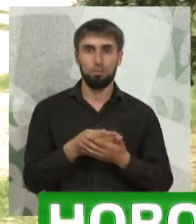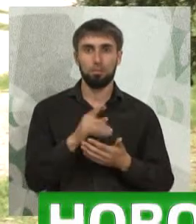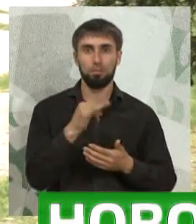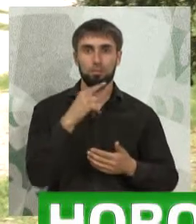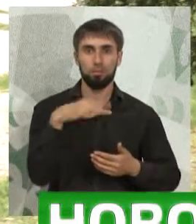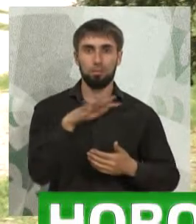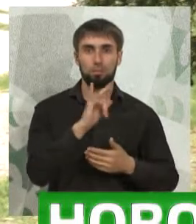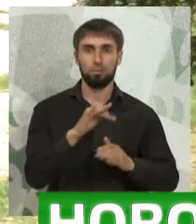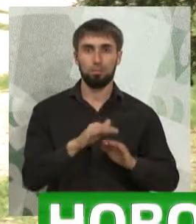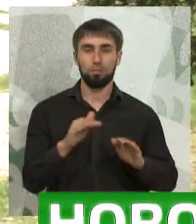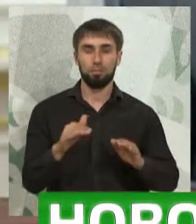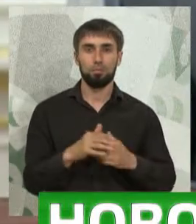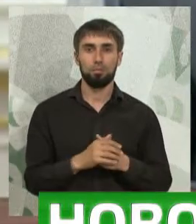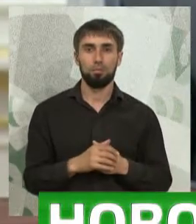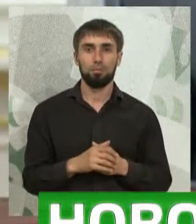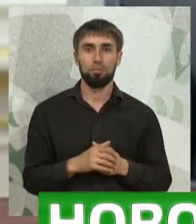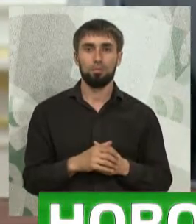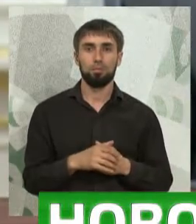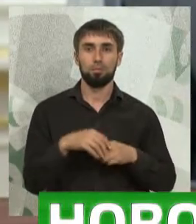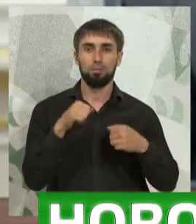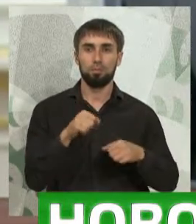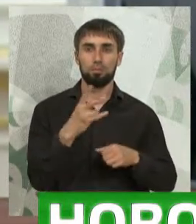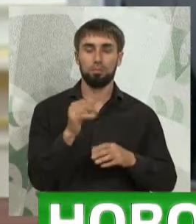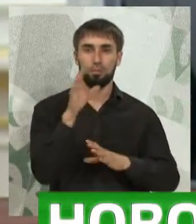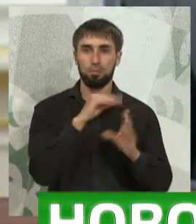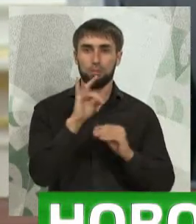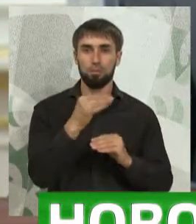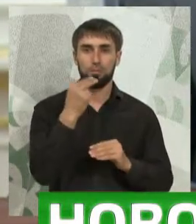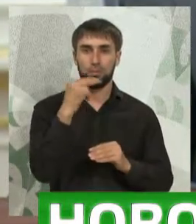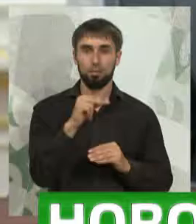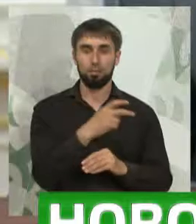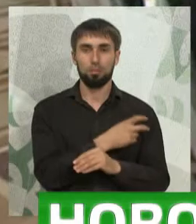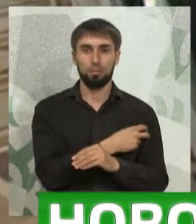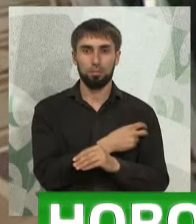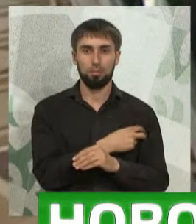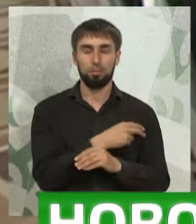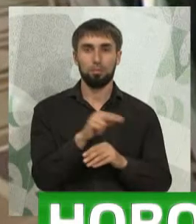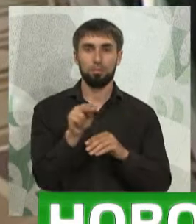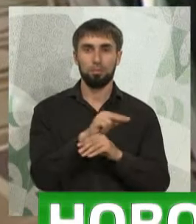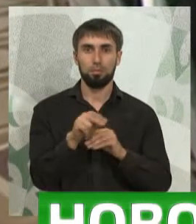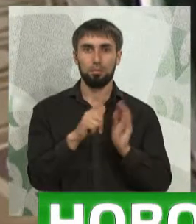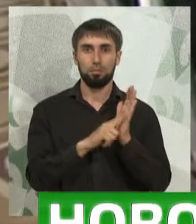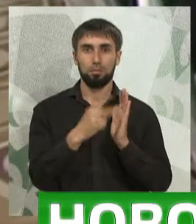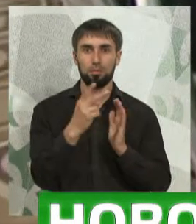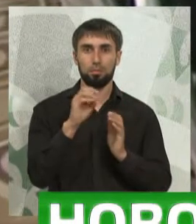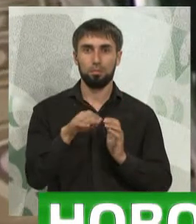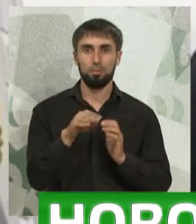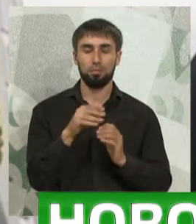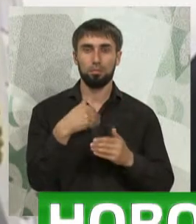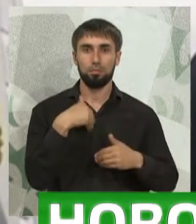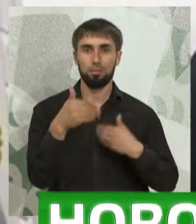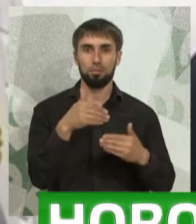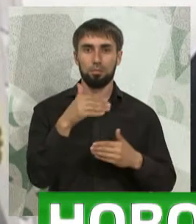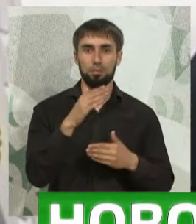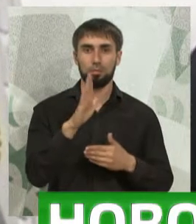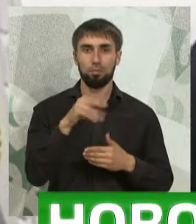и наших детей, как я сказала. Право на доступную, а главное, качественную медицину. Поправку в 72-ю статью, предложенную